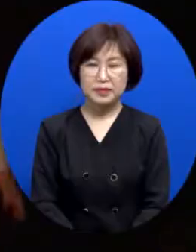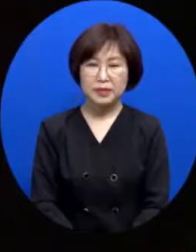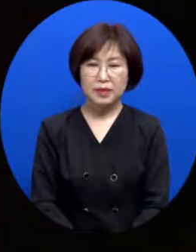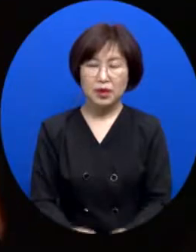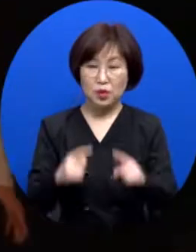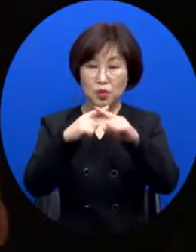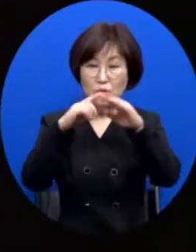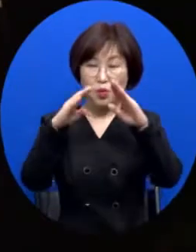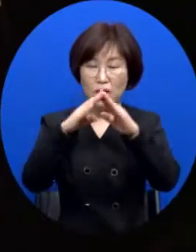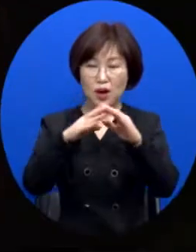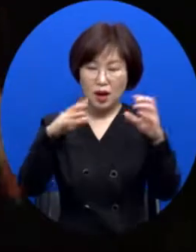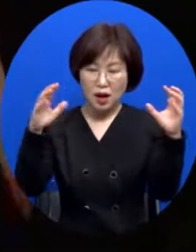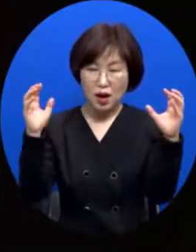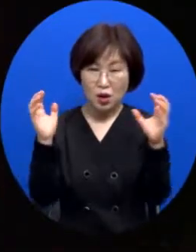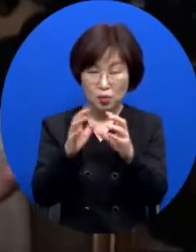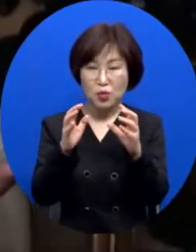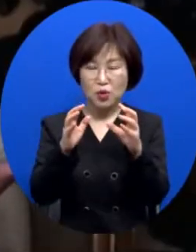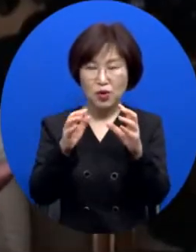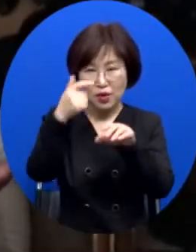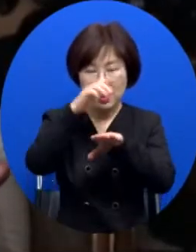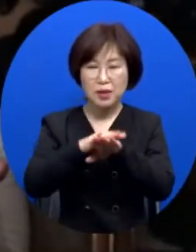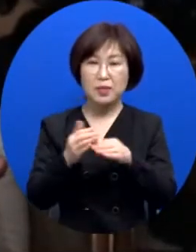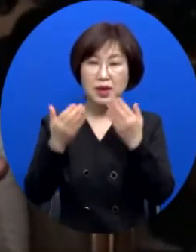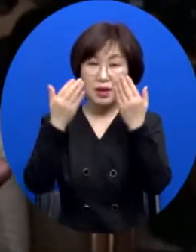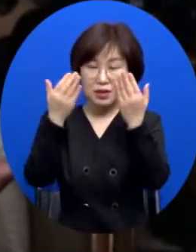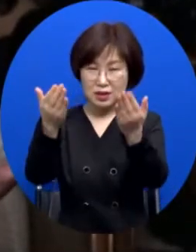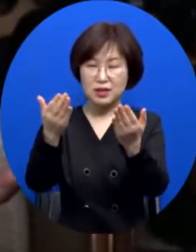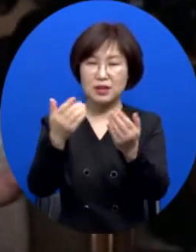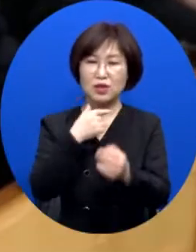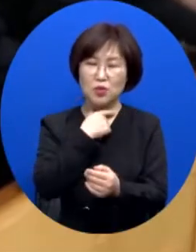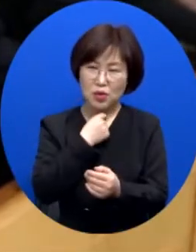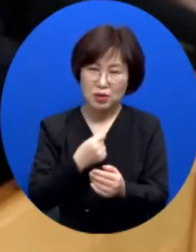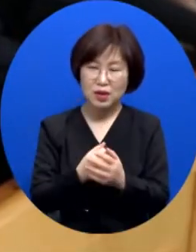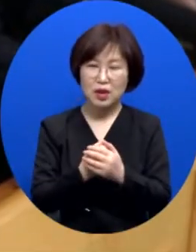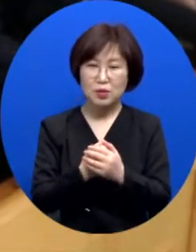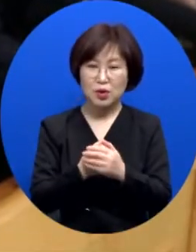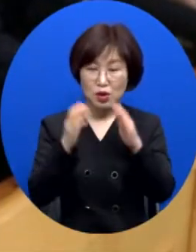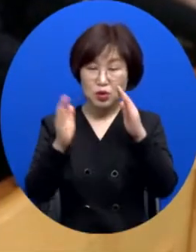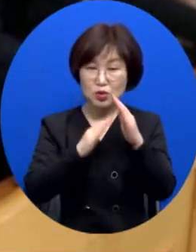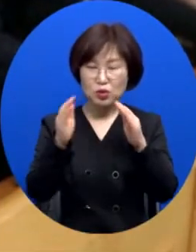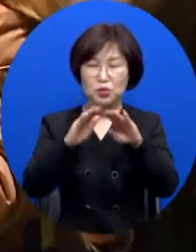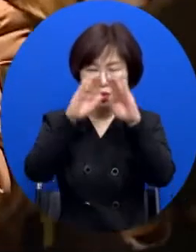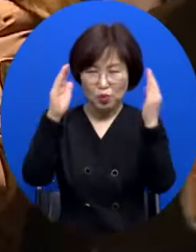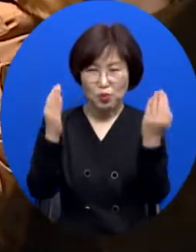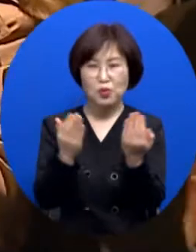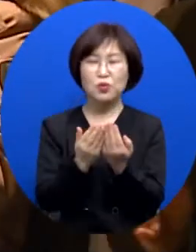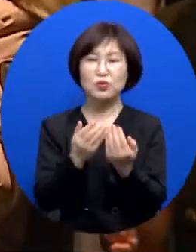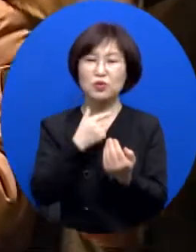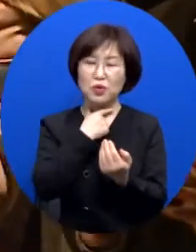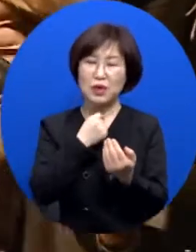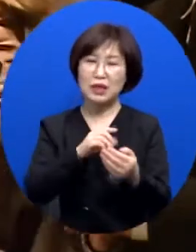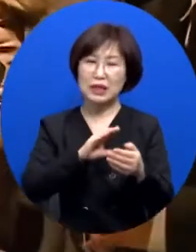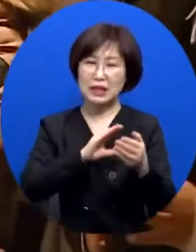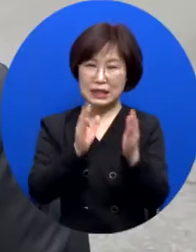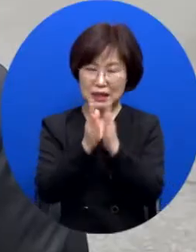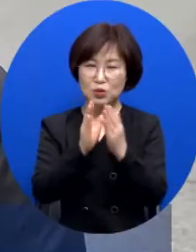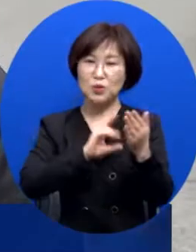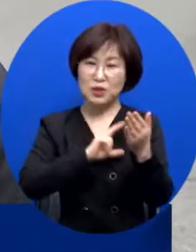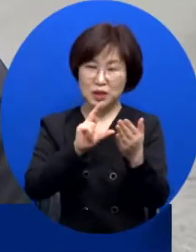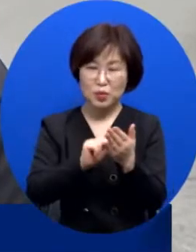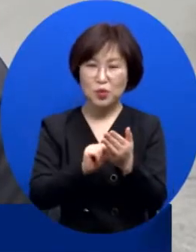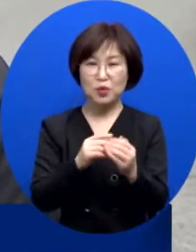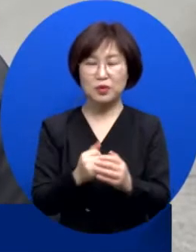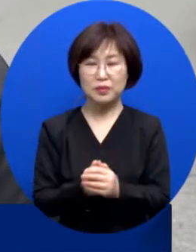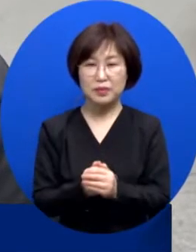한국교회가 온전히 대면 예배를 드릴 수 있는 날에 대한 소망은 한국교회 성도라면 빠질 수 없는 기도 제목입니다.